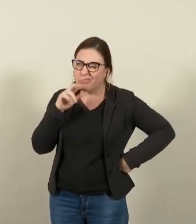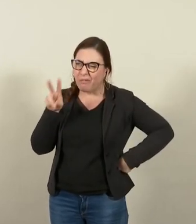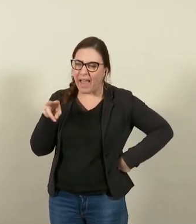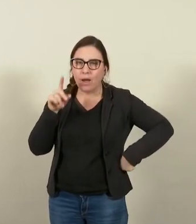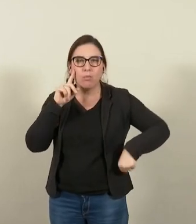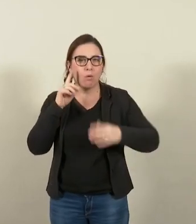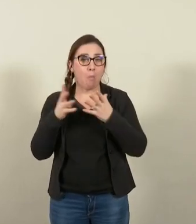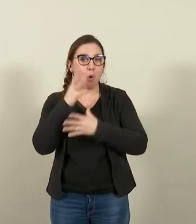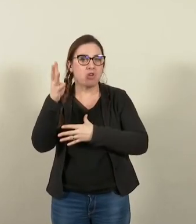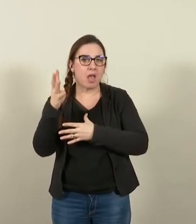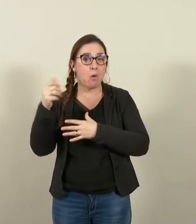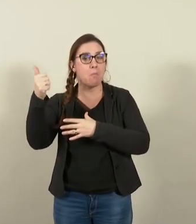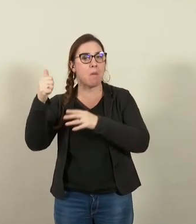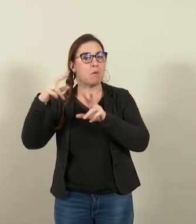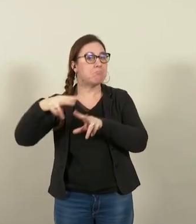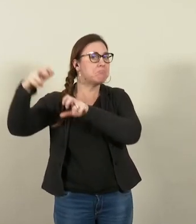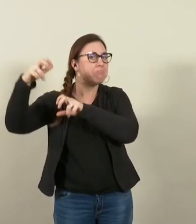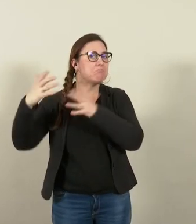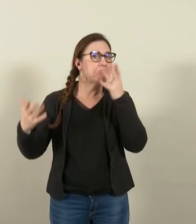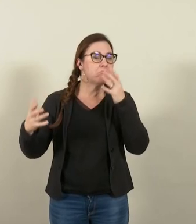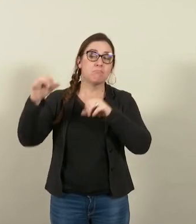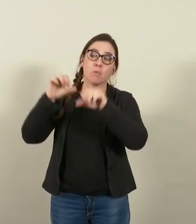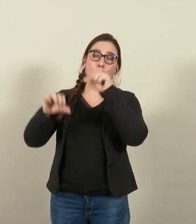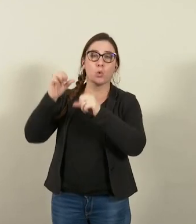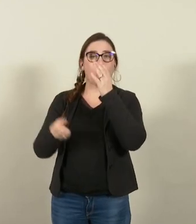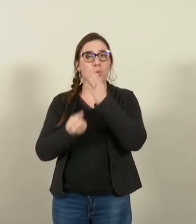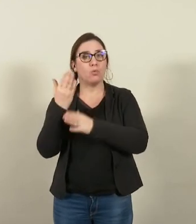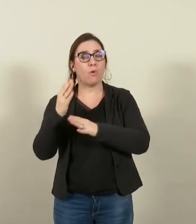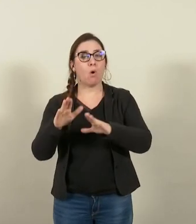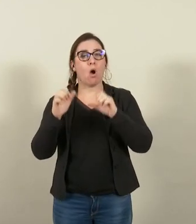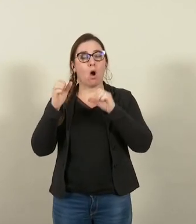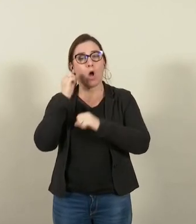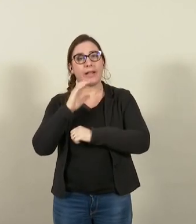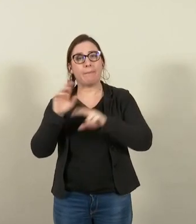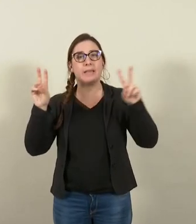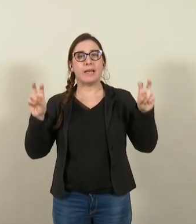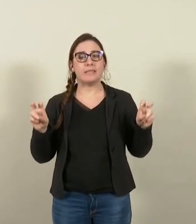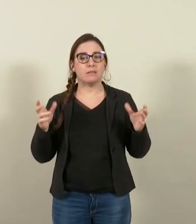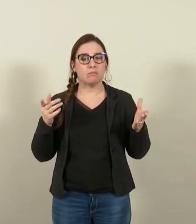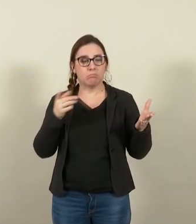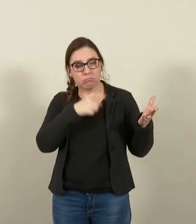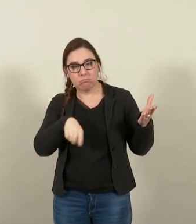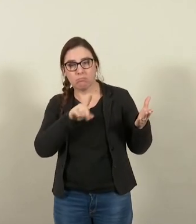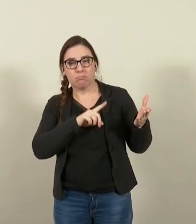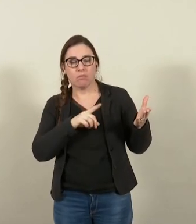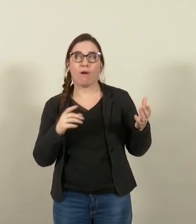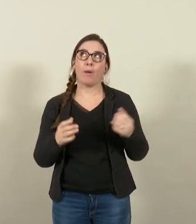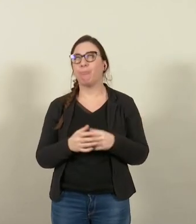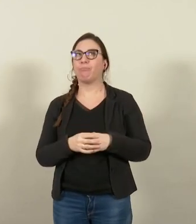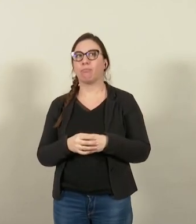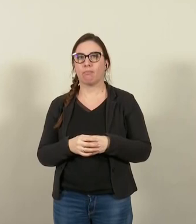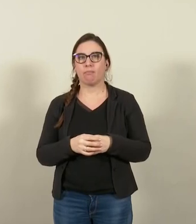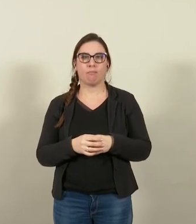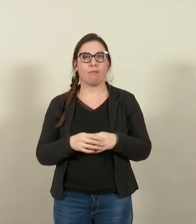ce ce projet parce que disons vos concurrents du Nouveau parti anticapitaliste euh sont pas plus disons sont aussi